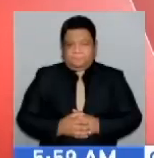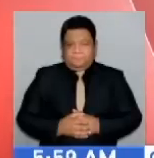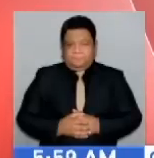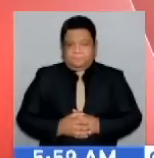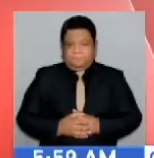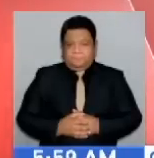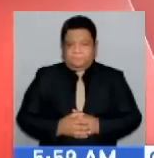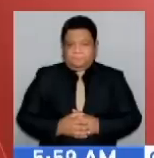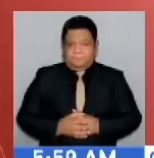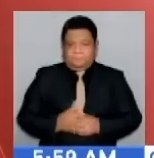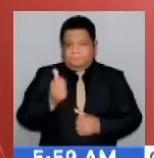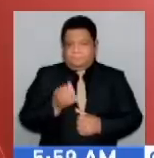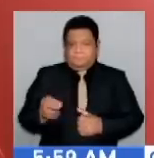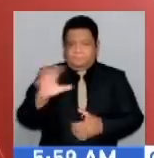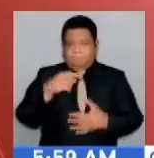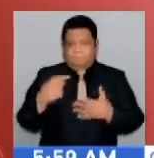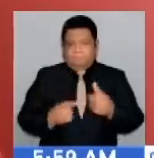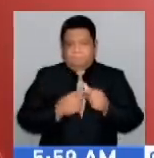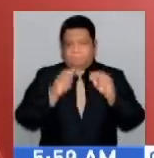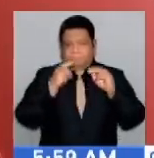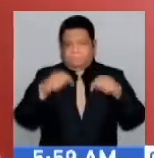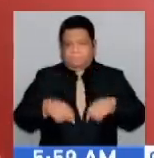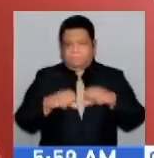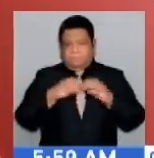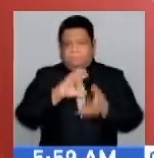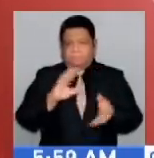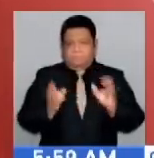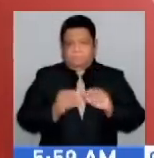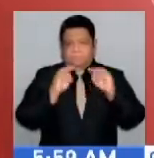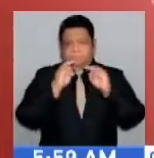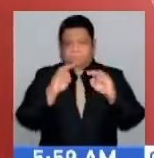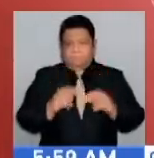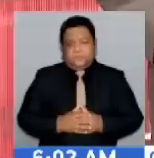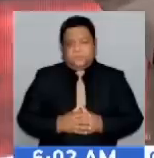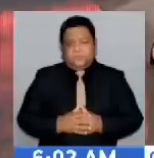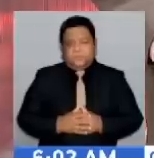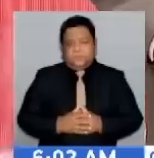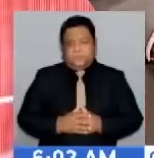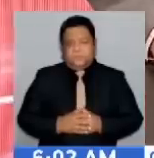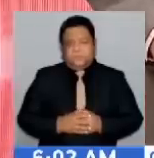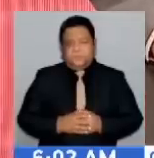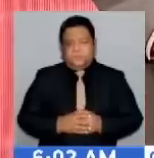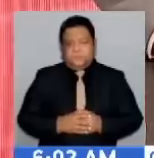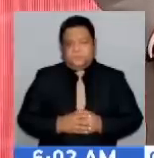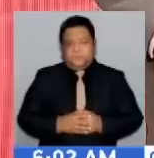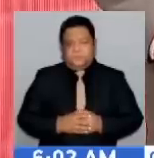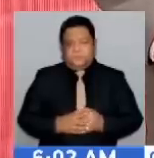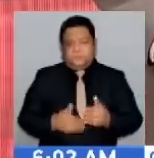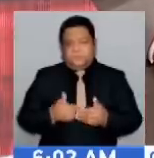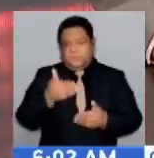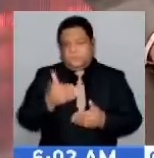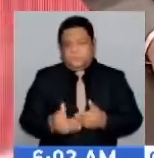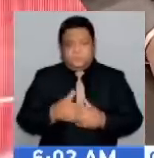Magandang umaga, narito na mga unang balitang hatid ng GMA Integrated News. Nadagdagan pa mga police generals